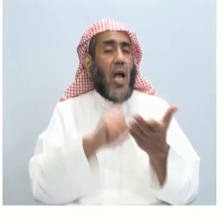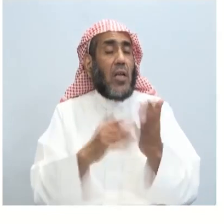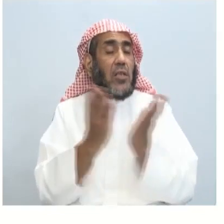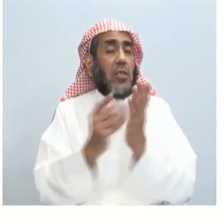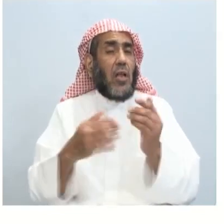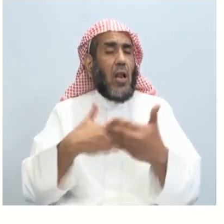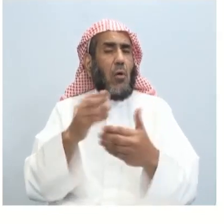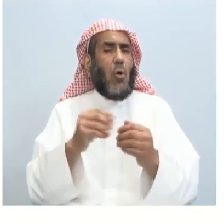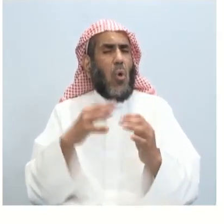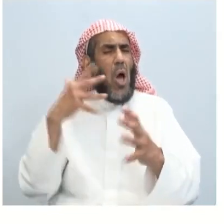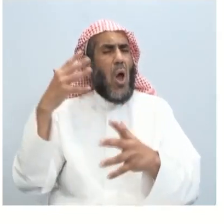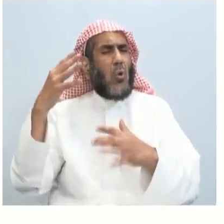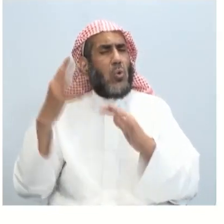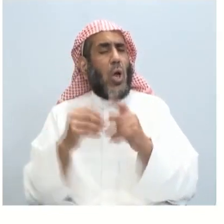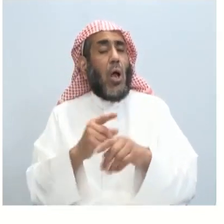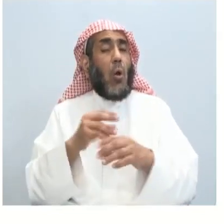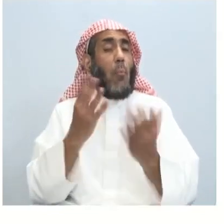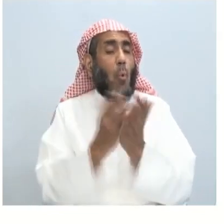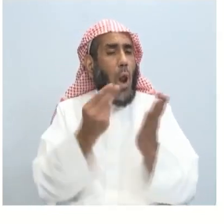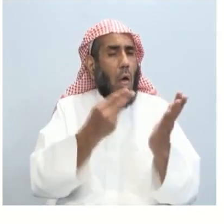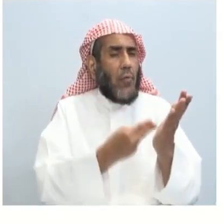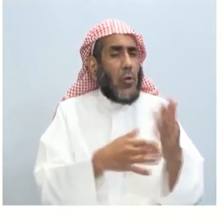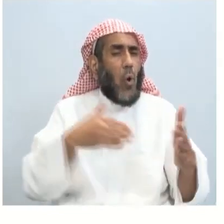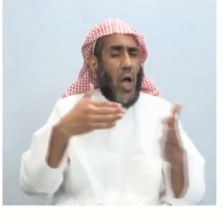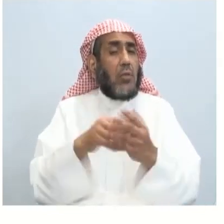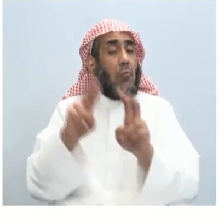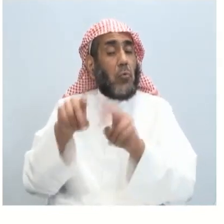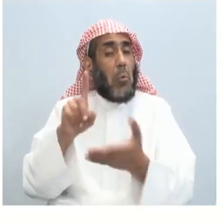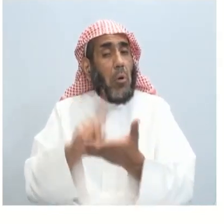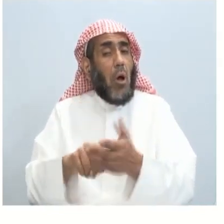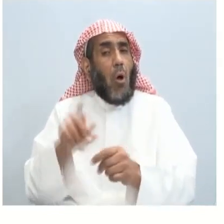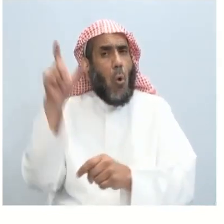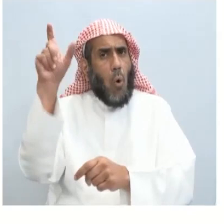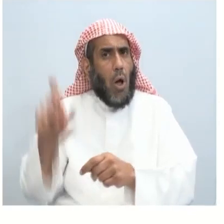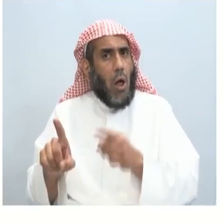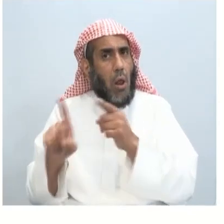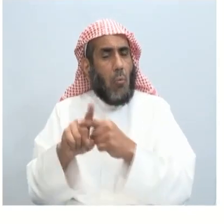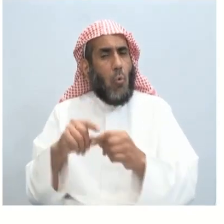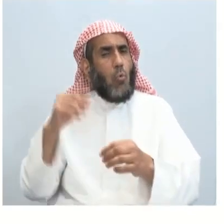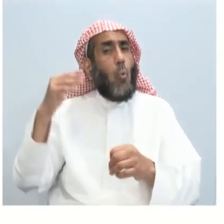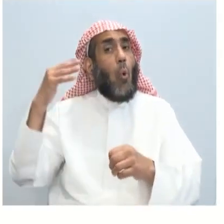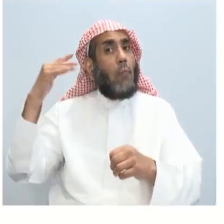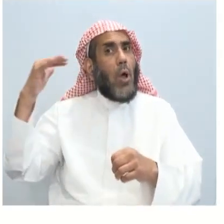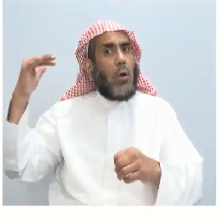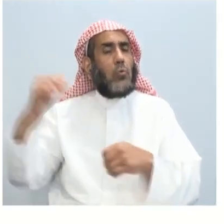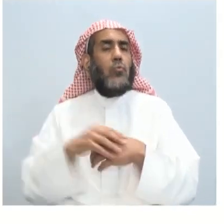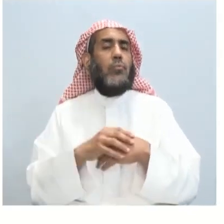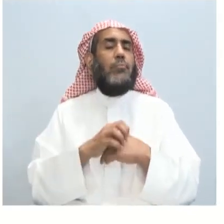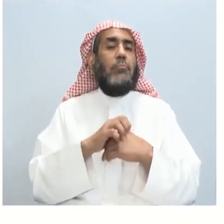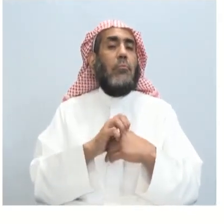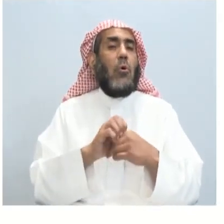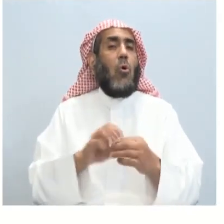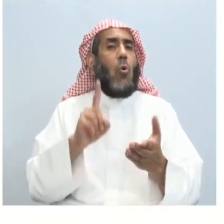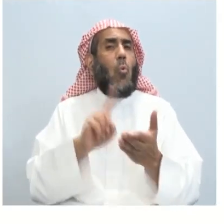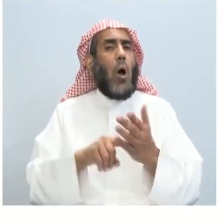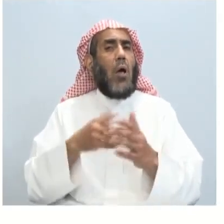الحديثه بعد اثاره الشك حول مؤلفاته وحتى في وجوده انه عالم وفيلسوف وقد